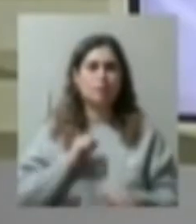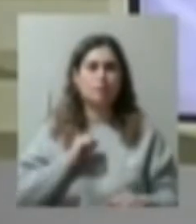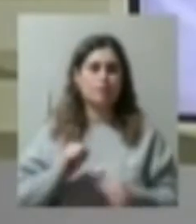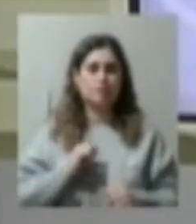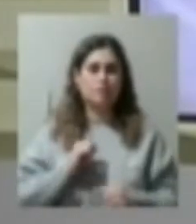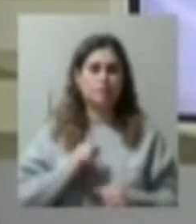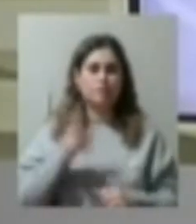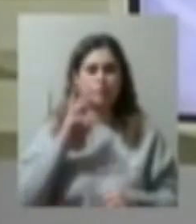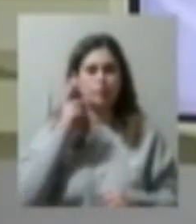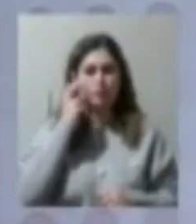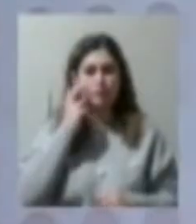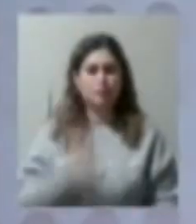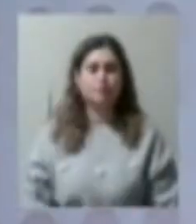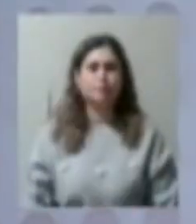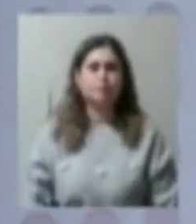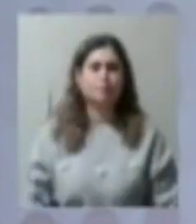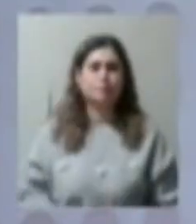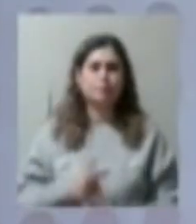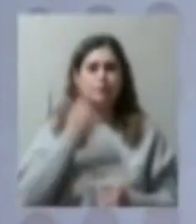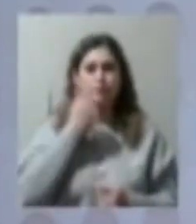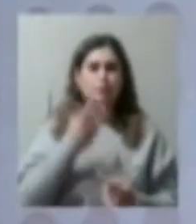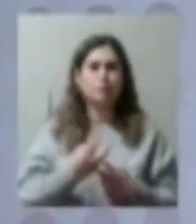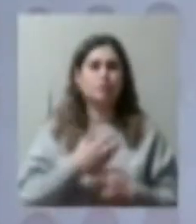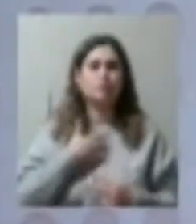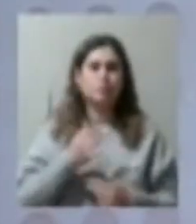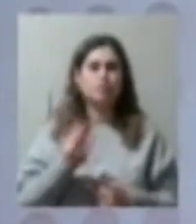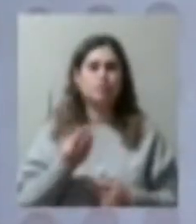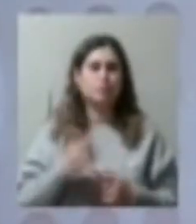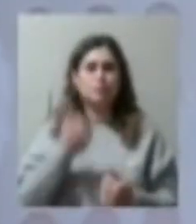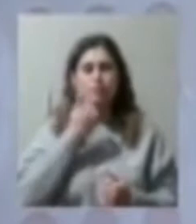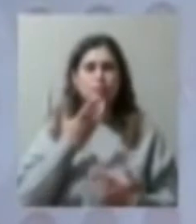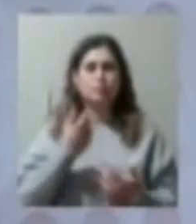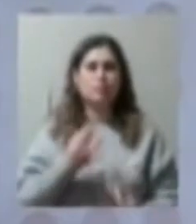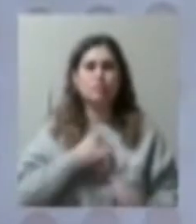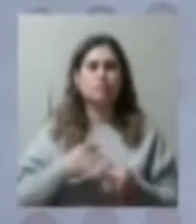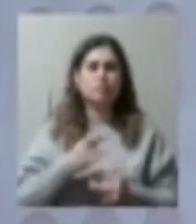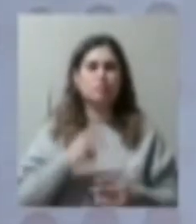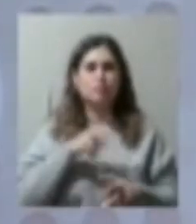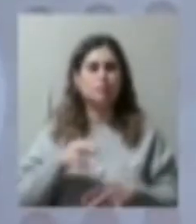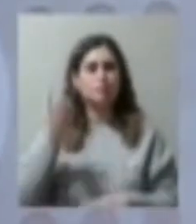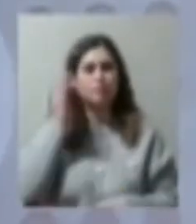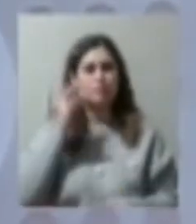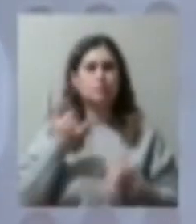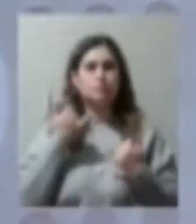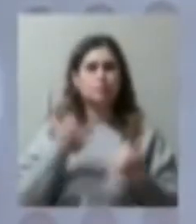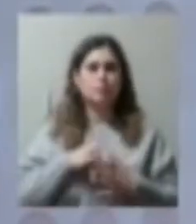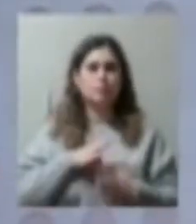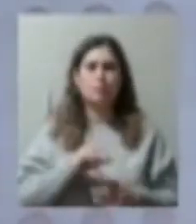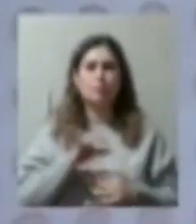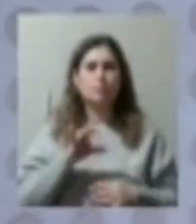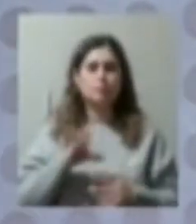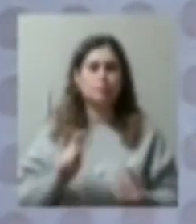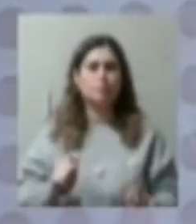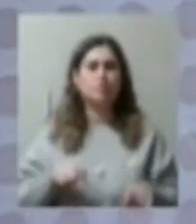в Києві. Ну що ж, дякую, що сьогодні прийшли до нашої студії. Дякую за розмову. Дякую. Глядачам нагадаю, що сьогодні про процес